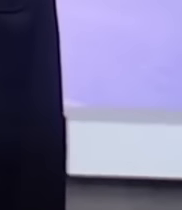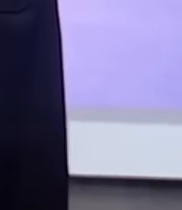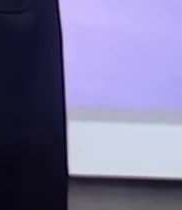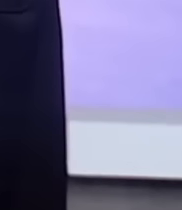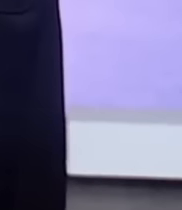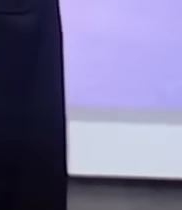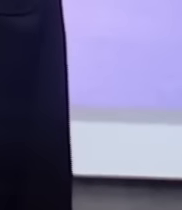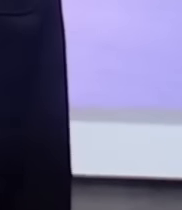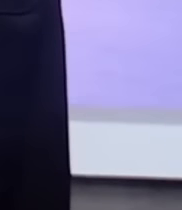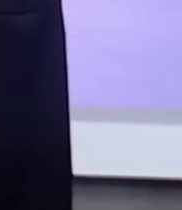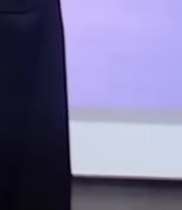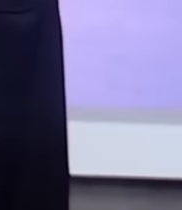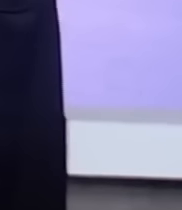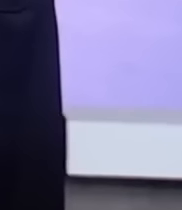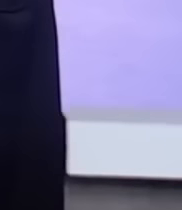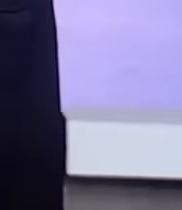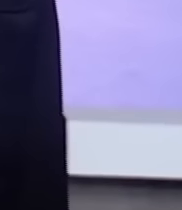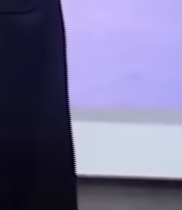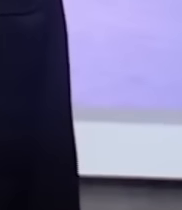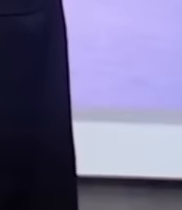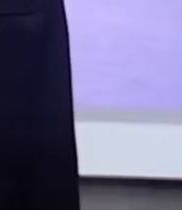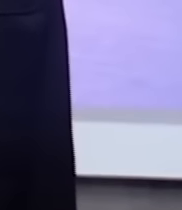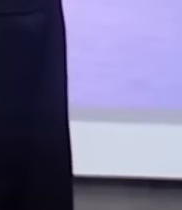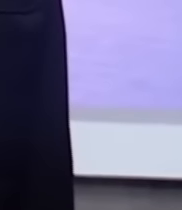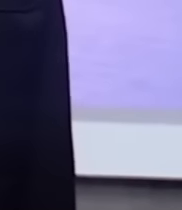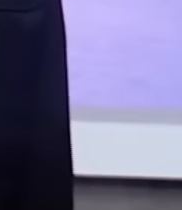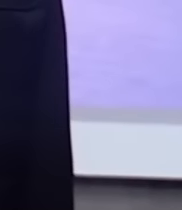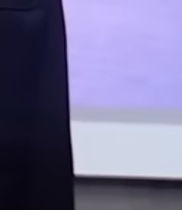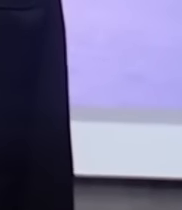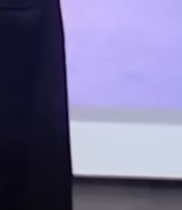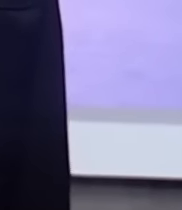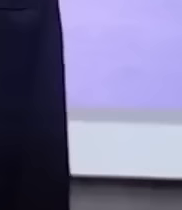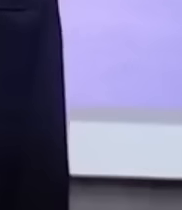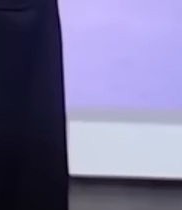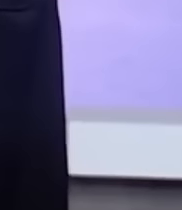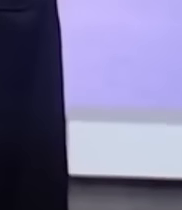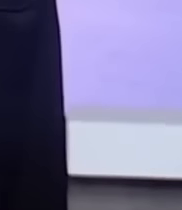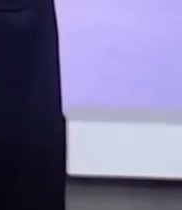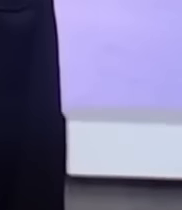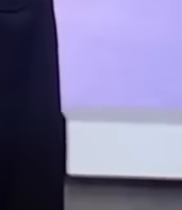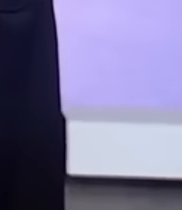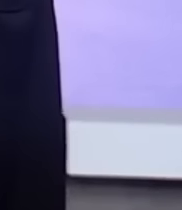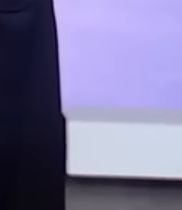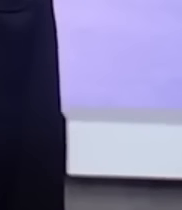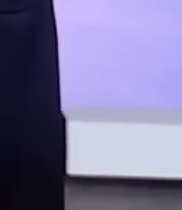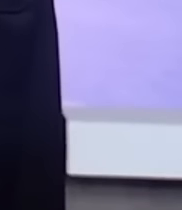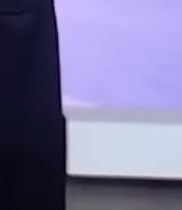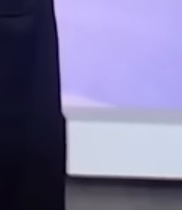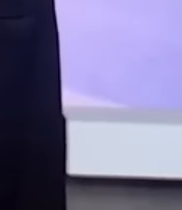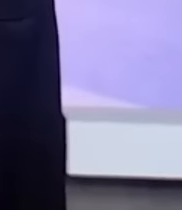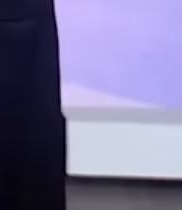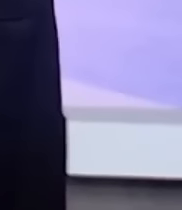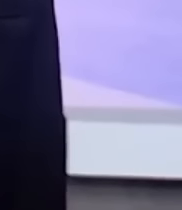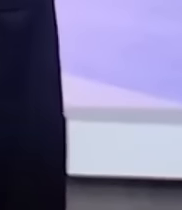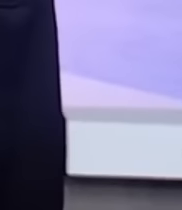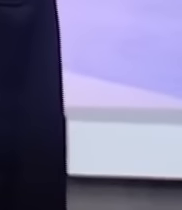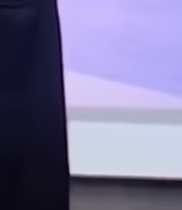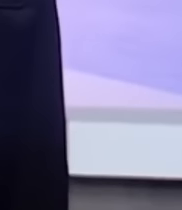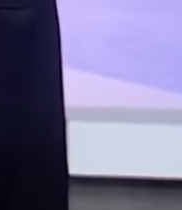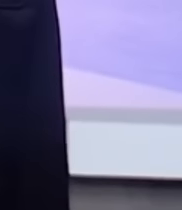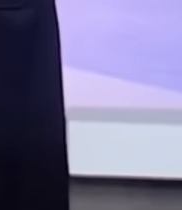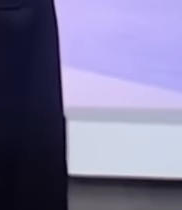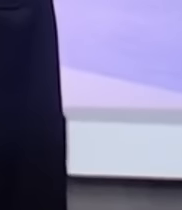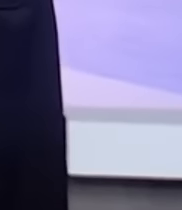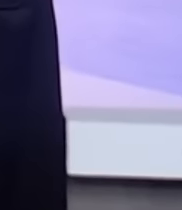Mga kapuso, sama-sama tayong maging saksi. Mag-subscribe sa GMA Integrated News sa YouTube at para sa mga kapuso abroad,